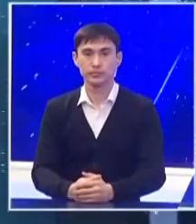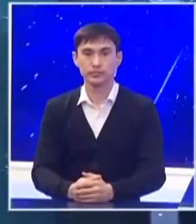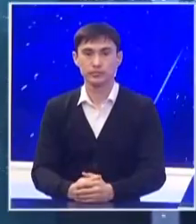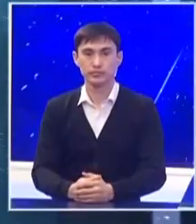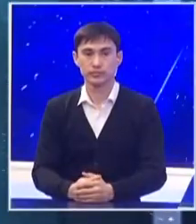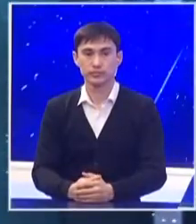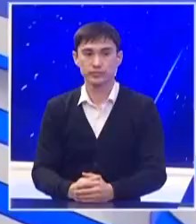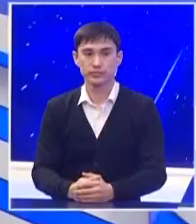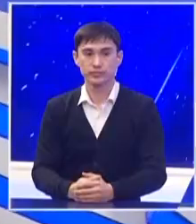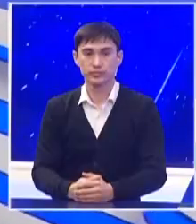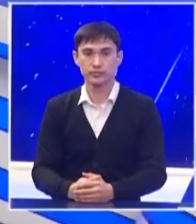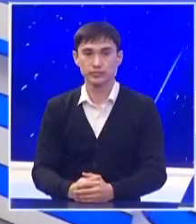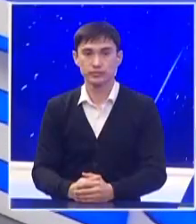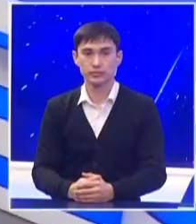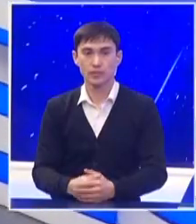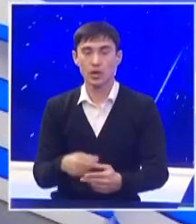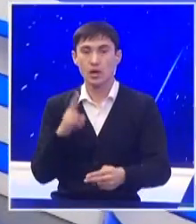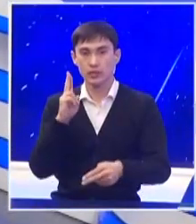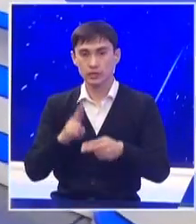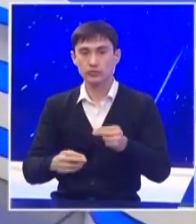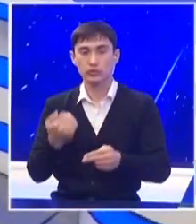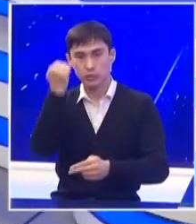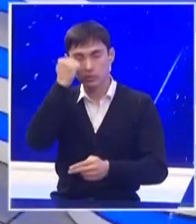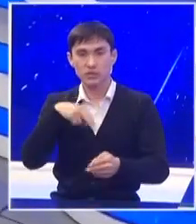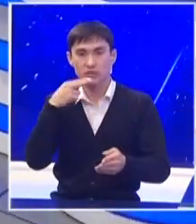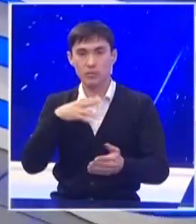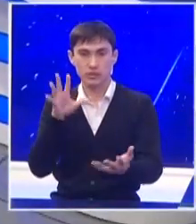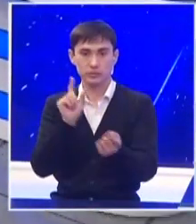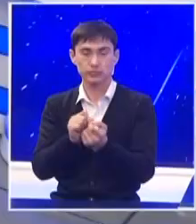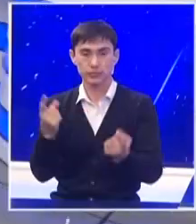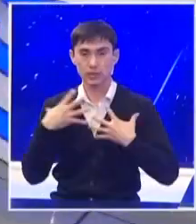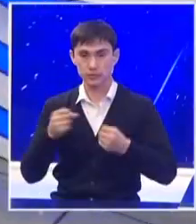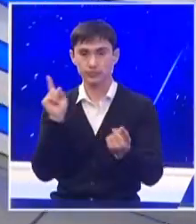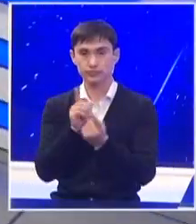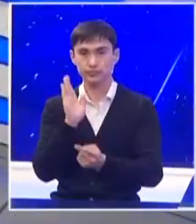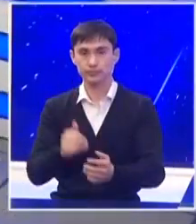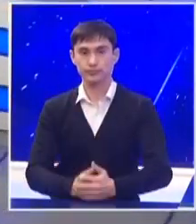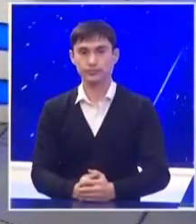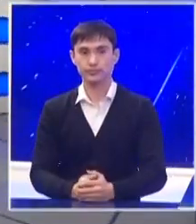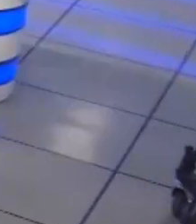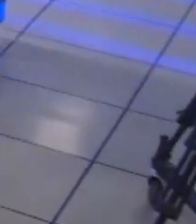У меня на этом все. Благодарю за внимание. Всего доброго. До свидания.